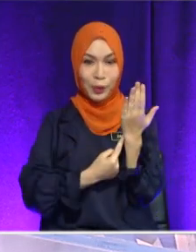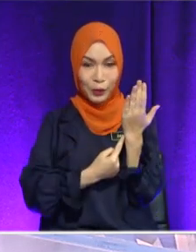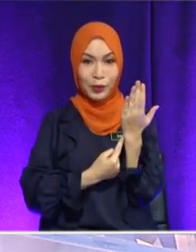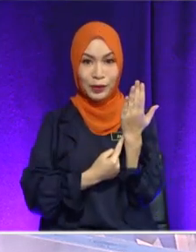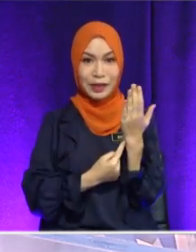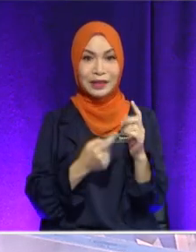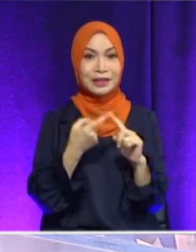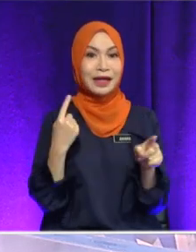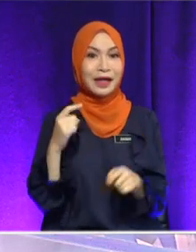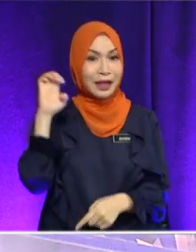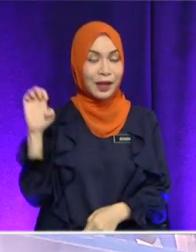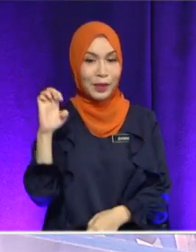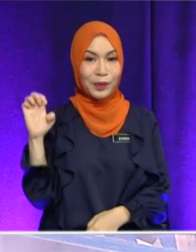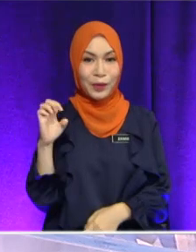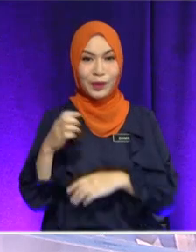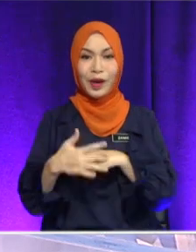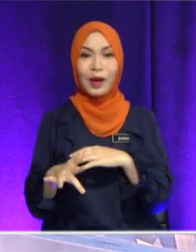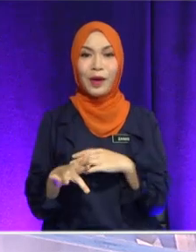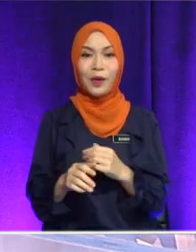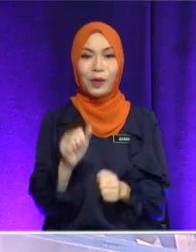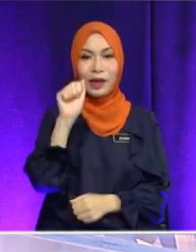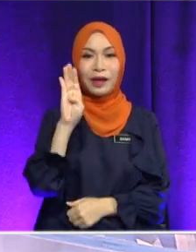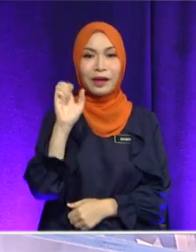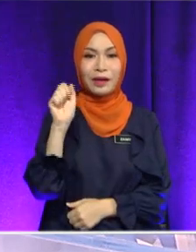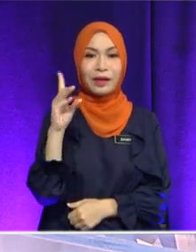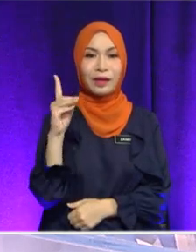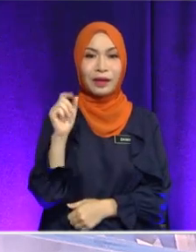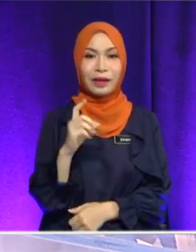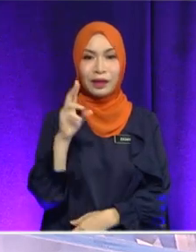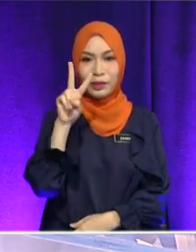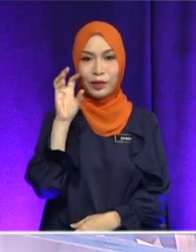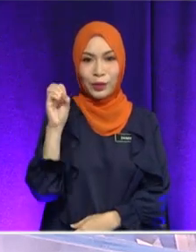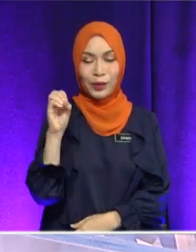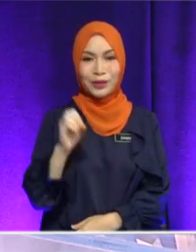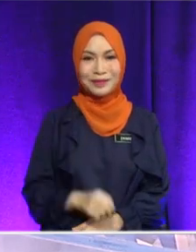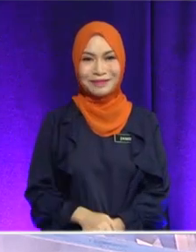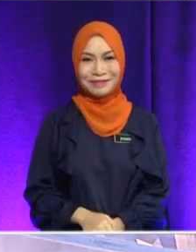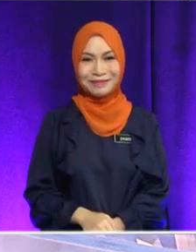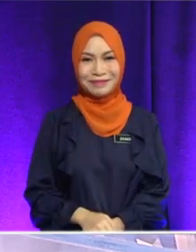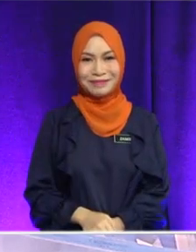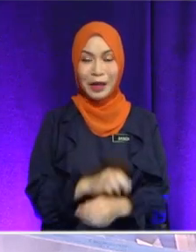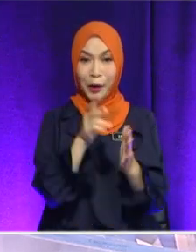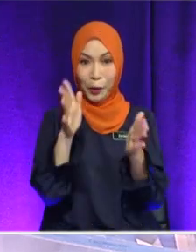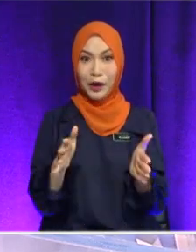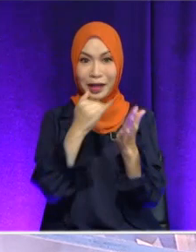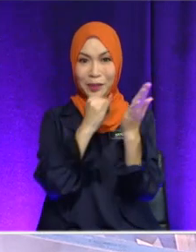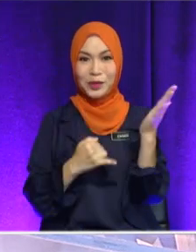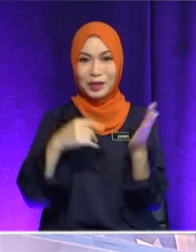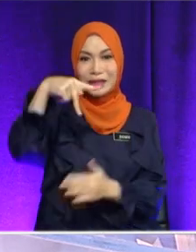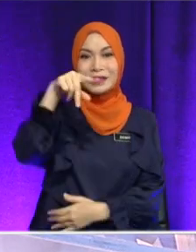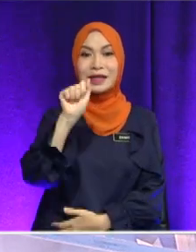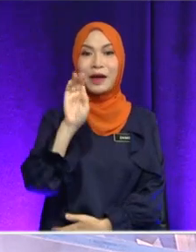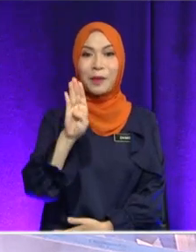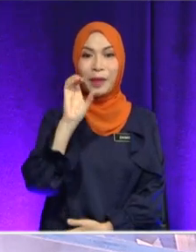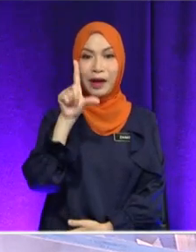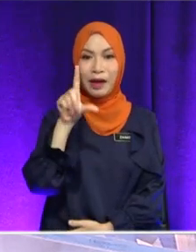terutamanya pada awal abad ke-20 ingat tokonya Pablo Picasso menarik ya kan dan itulah tadi yang kita